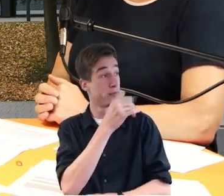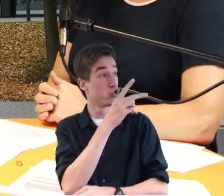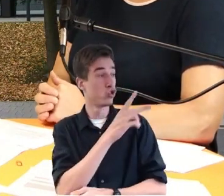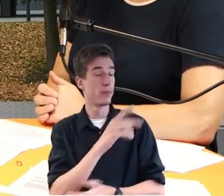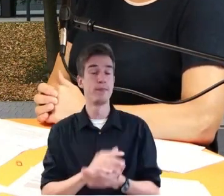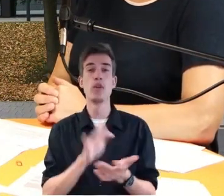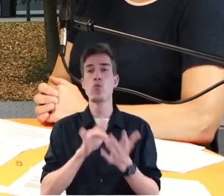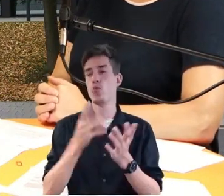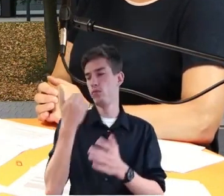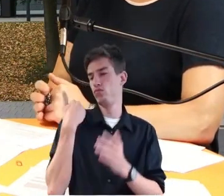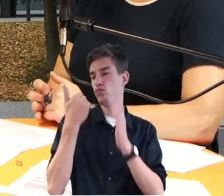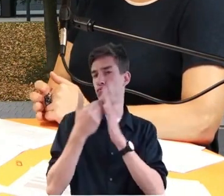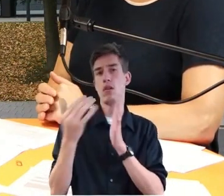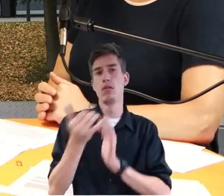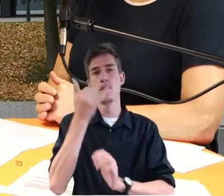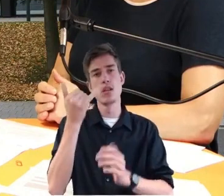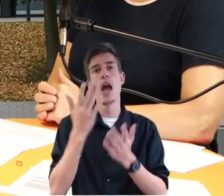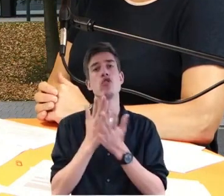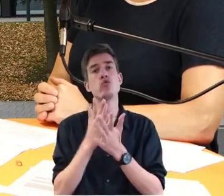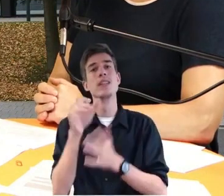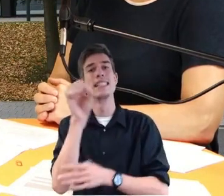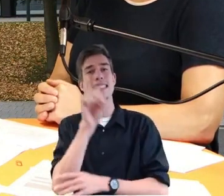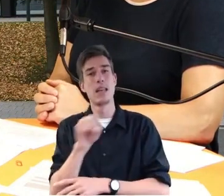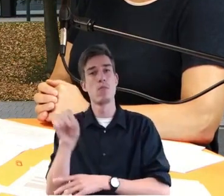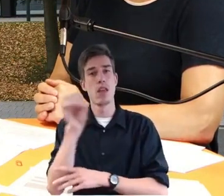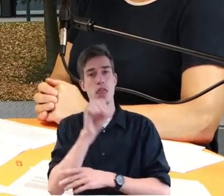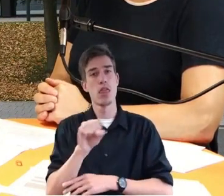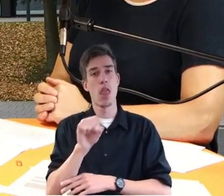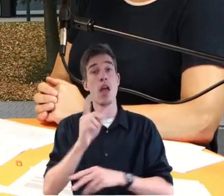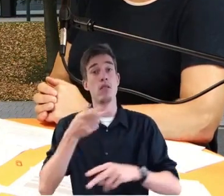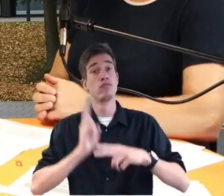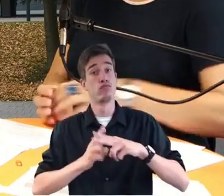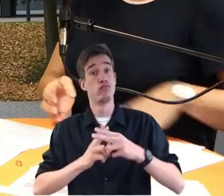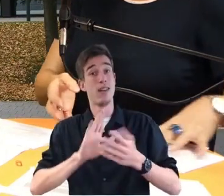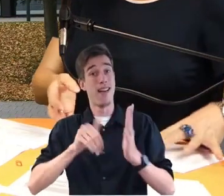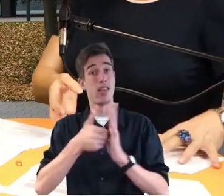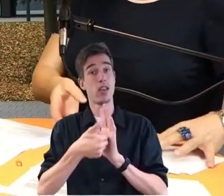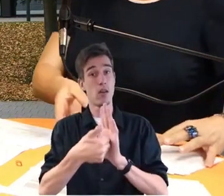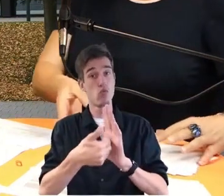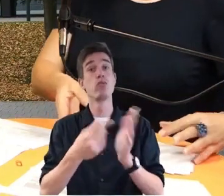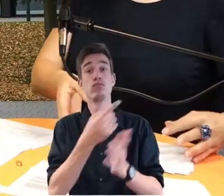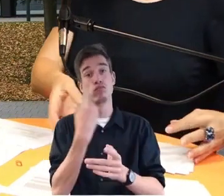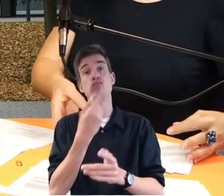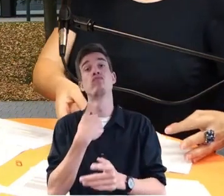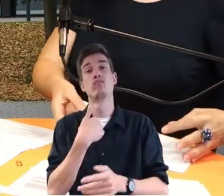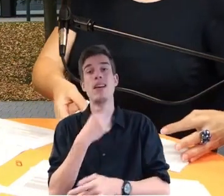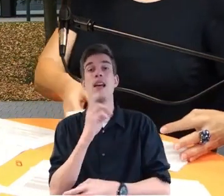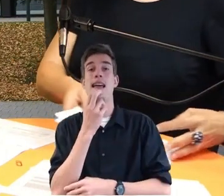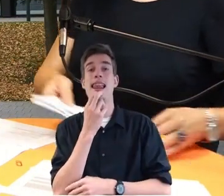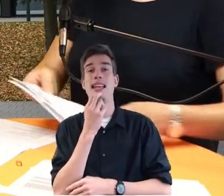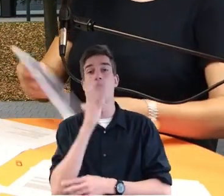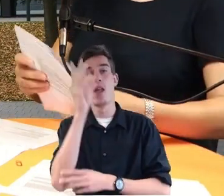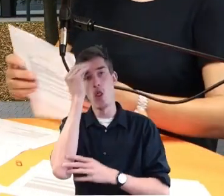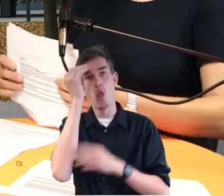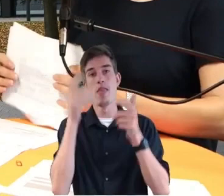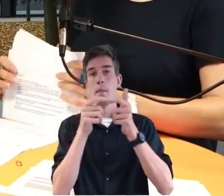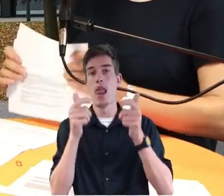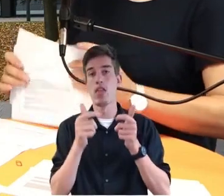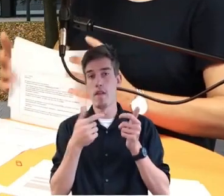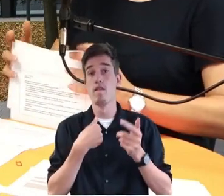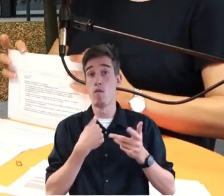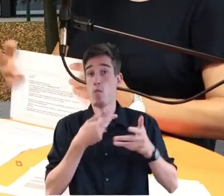jahren schon für unsere seminare die wir regulär anbieten haben wir eine e-learning-plattform im einsatz und